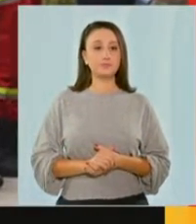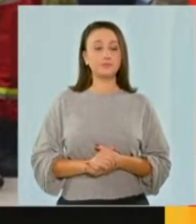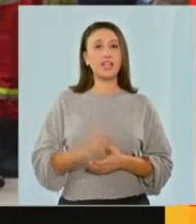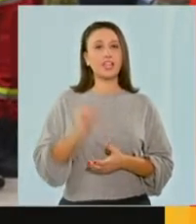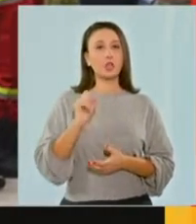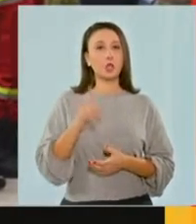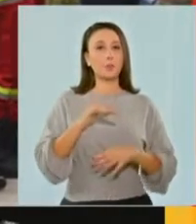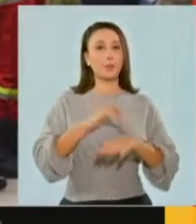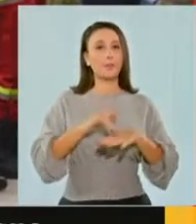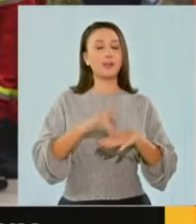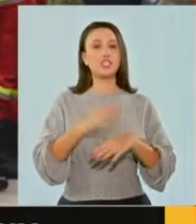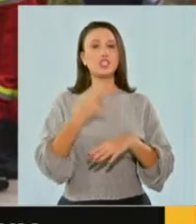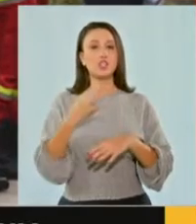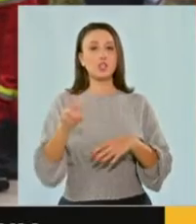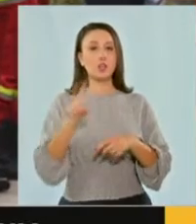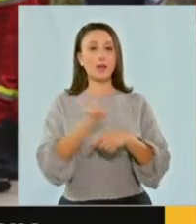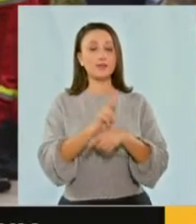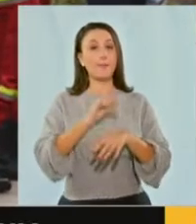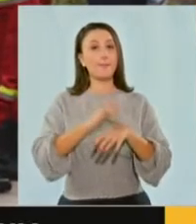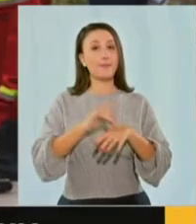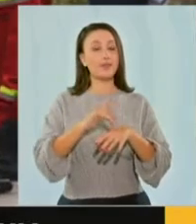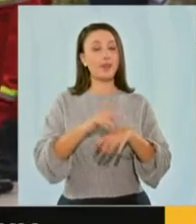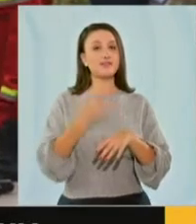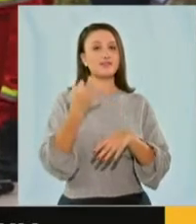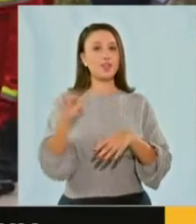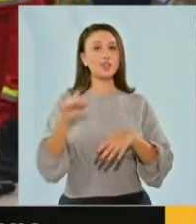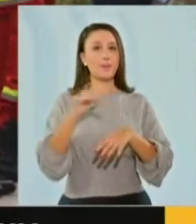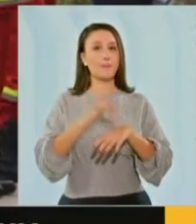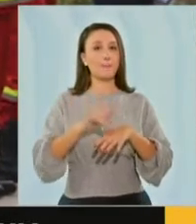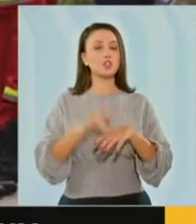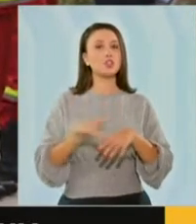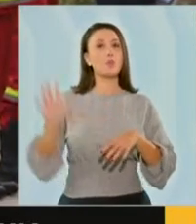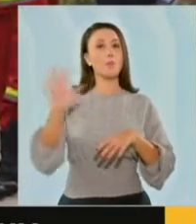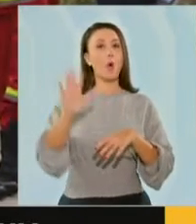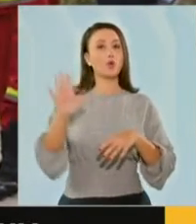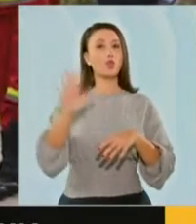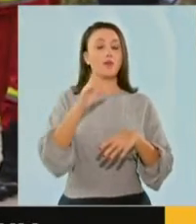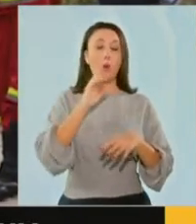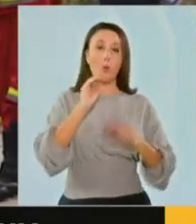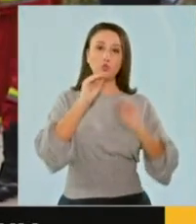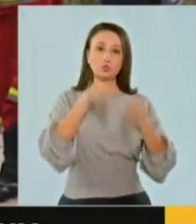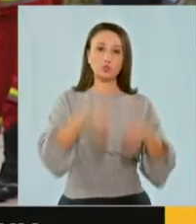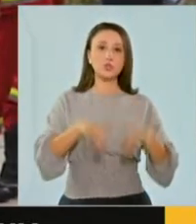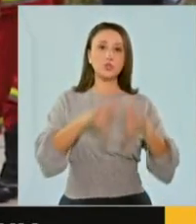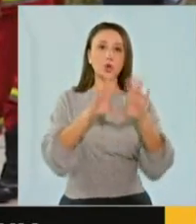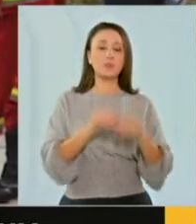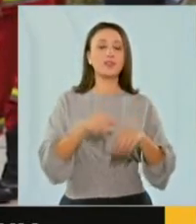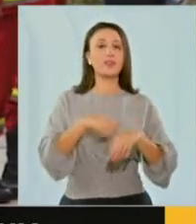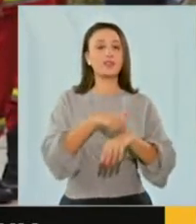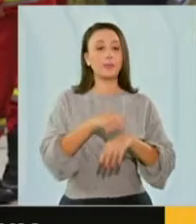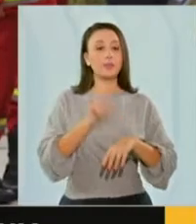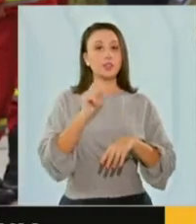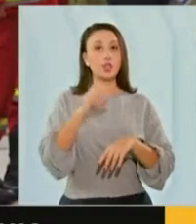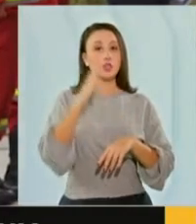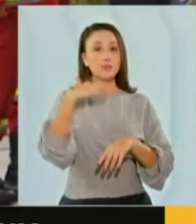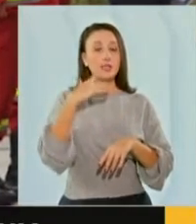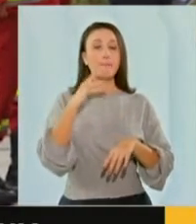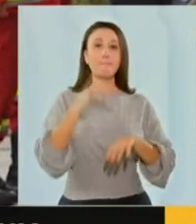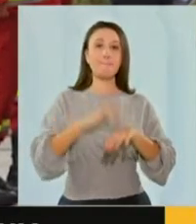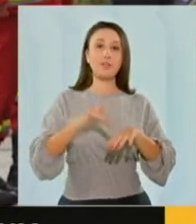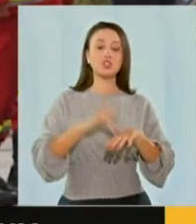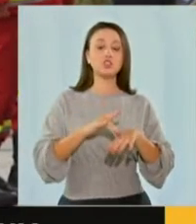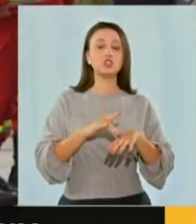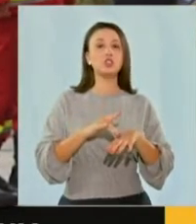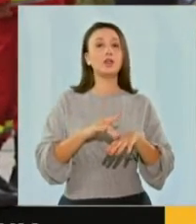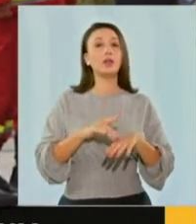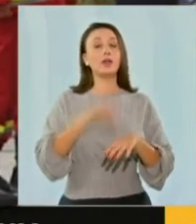12 medici, 10 asistenți medicali și 10 paramedici din Republica Moldova au ajuns în România. Timp de 12 zile, medicii și